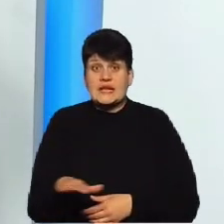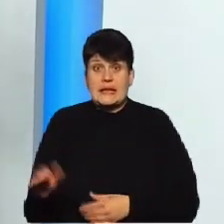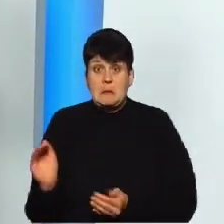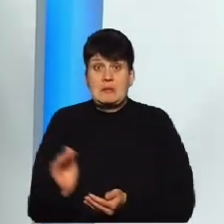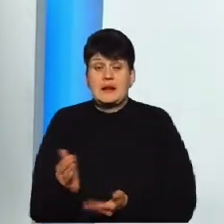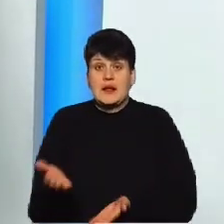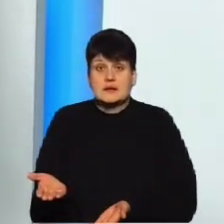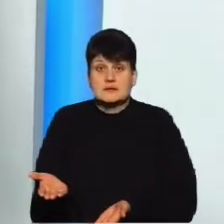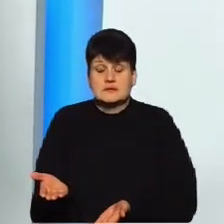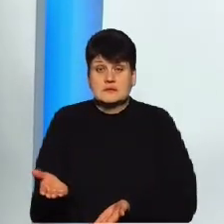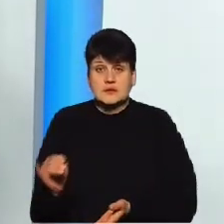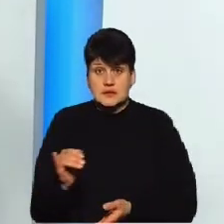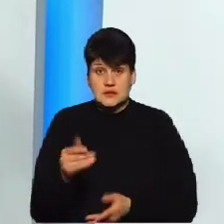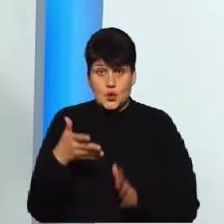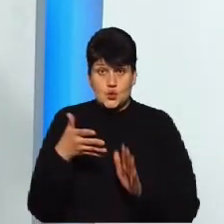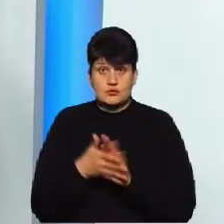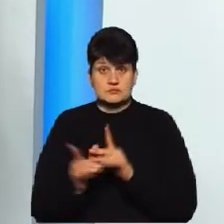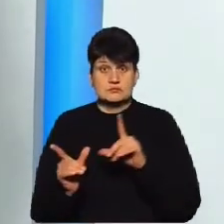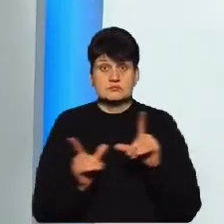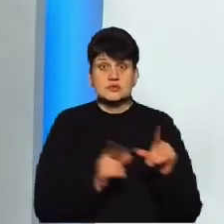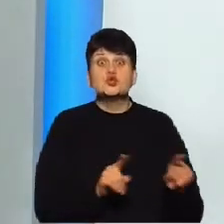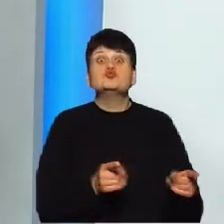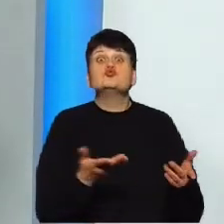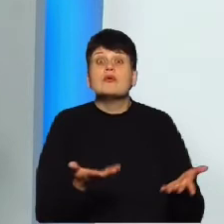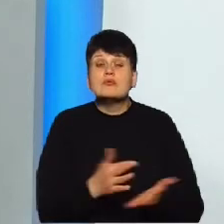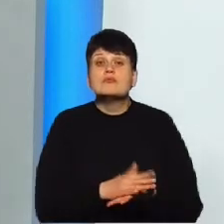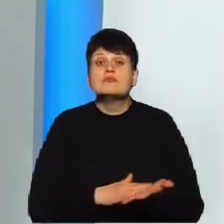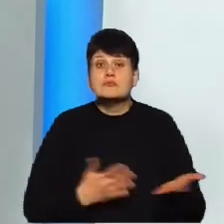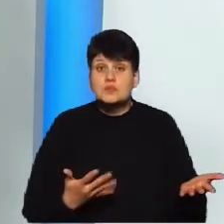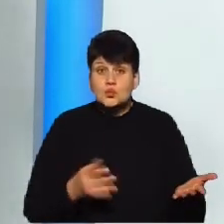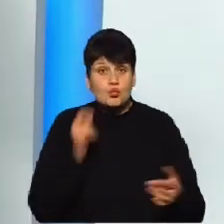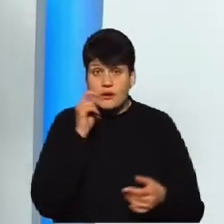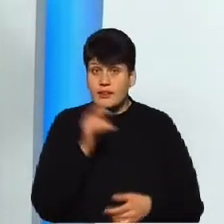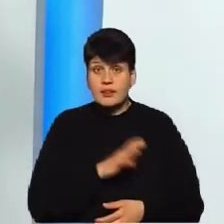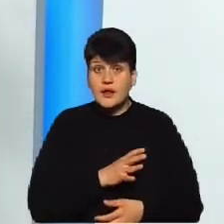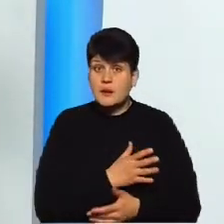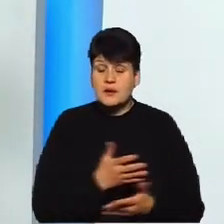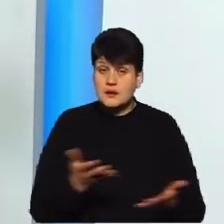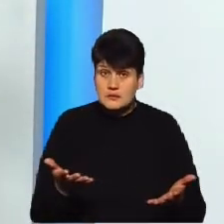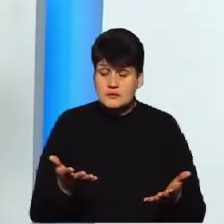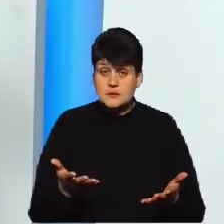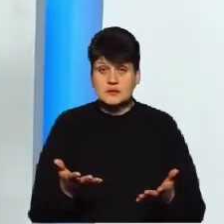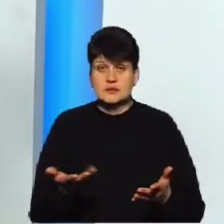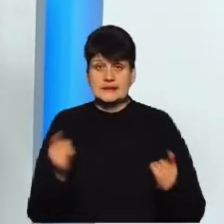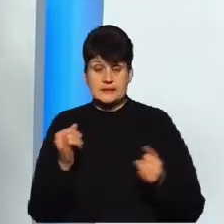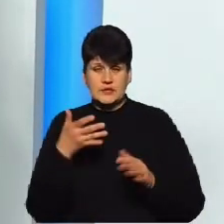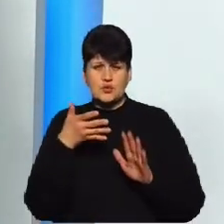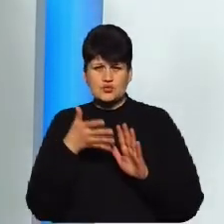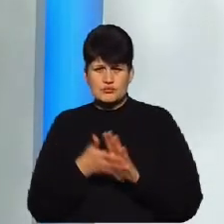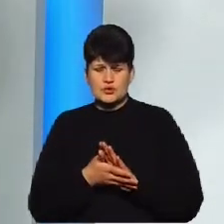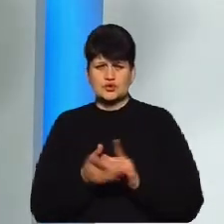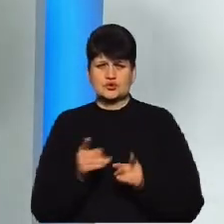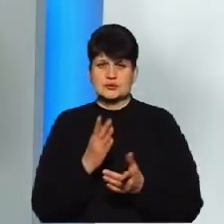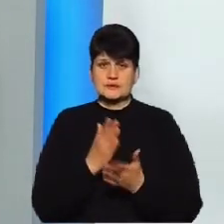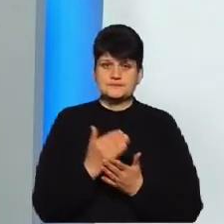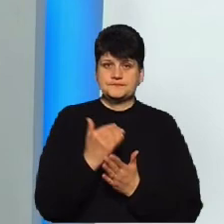І ти розумієш, ти приїхав, і що? Україна не стільки багата, і знову ж таки, якби вони розуміли, що діють програми,